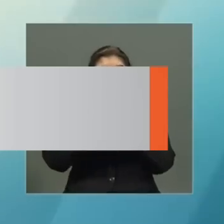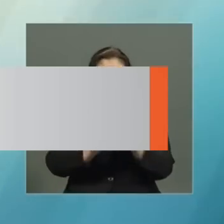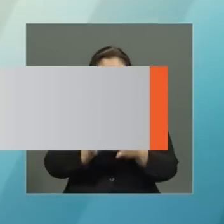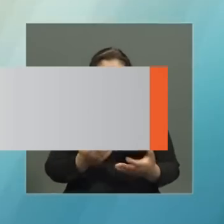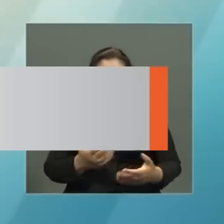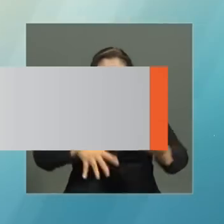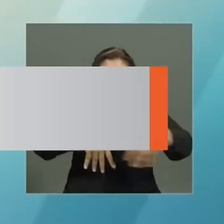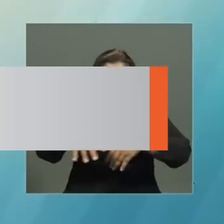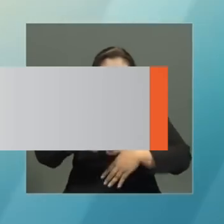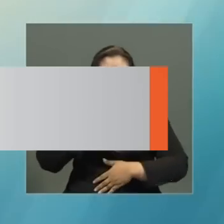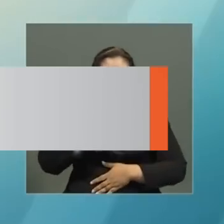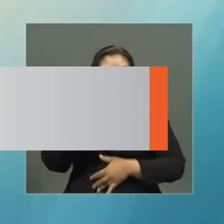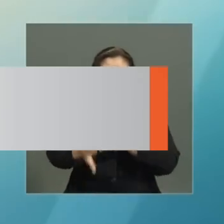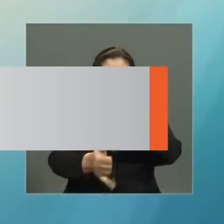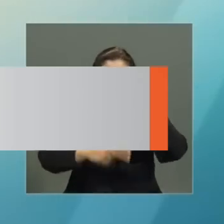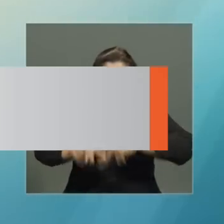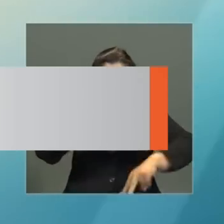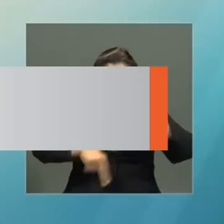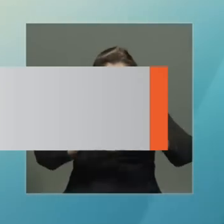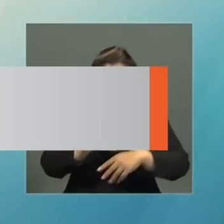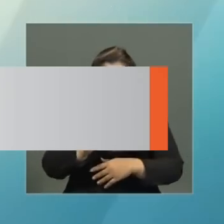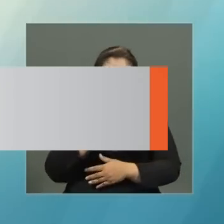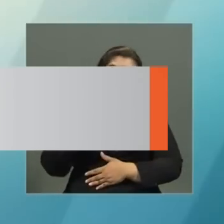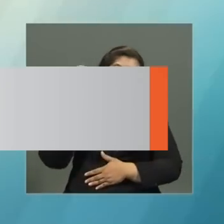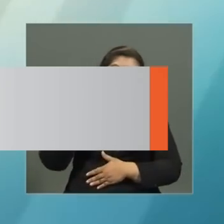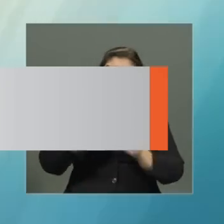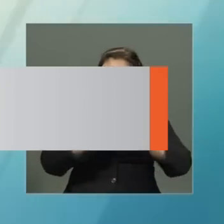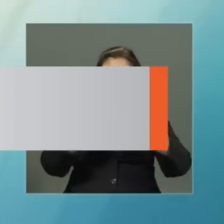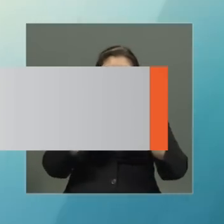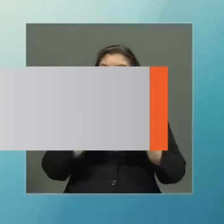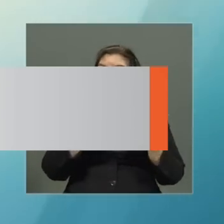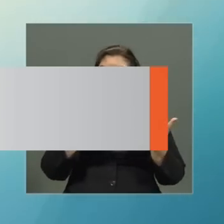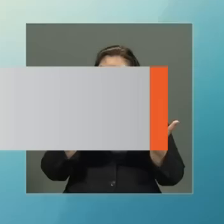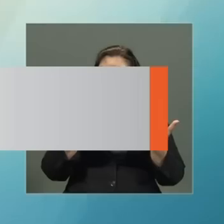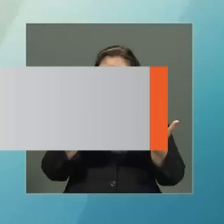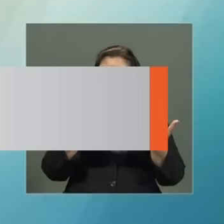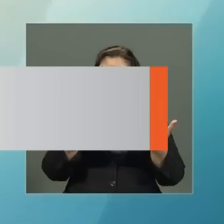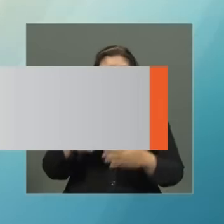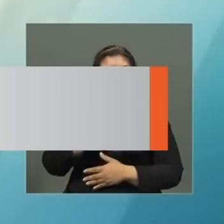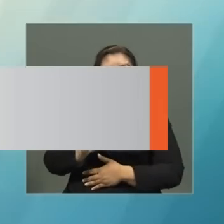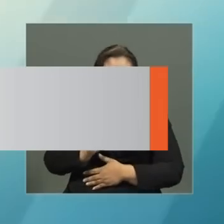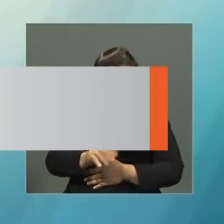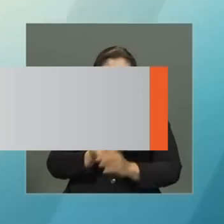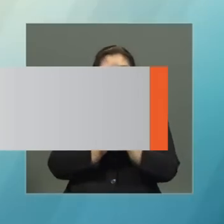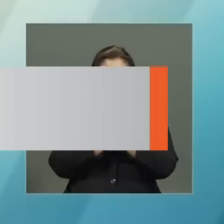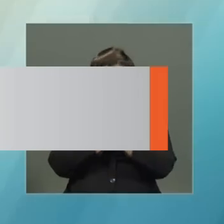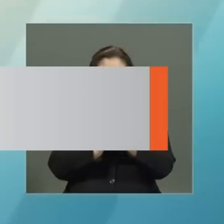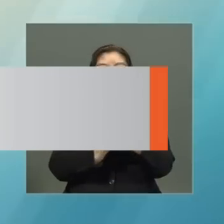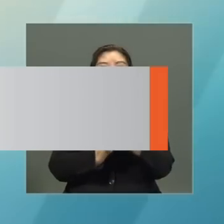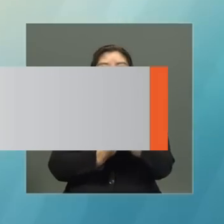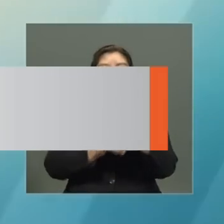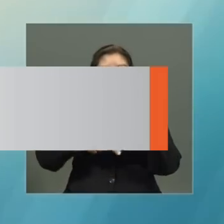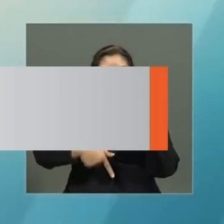หาในชุมชนทั้งๆที่ก่อนหน้านี้ก็ไม่มีรายเกิดขึ้นมาเลยต้องให้เครดิตจังหวัดนี้ต้องขอบคุณครับถึงแม้ท่